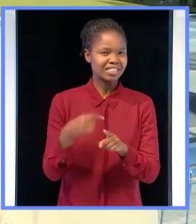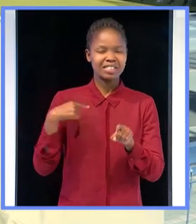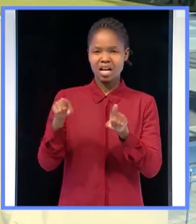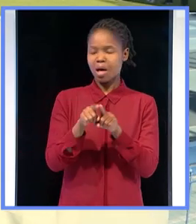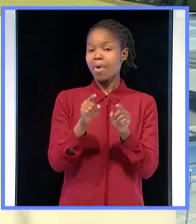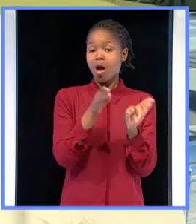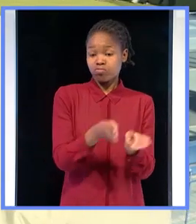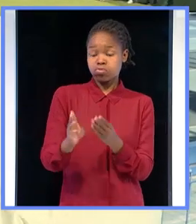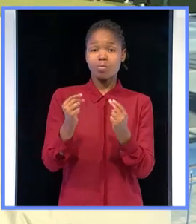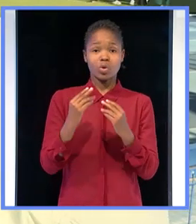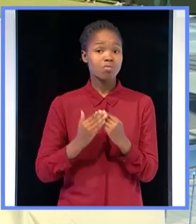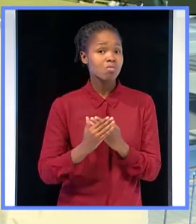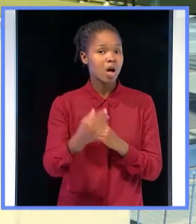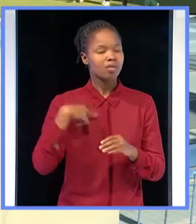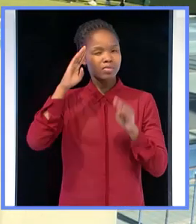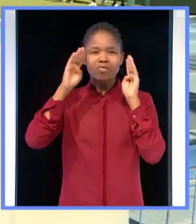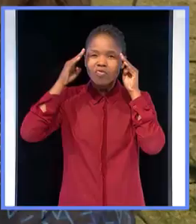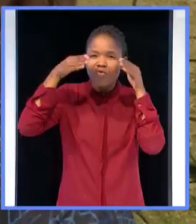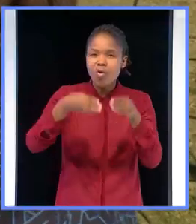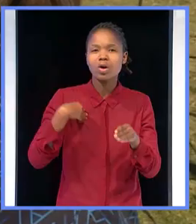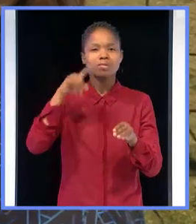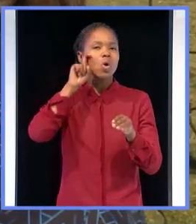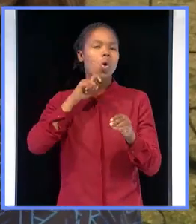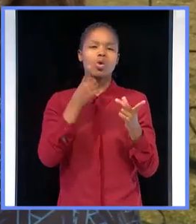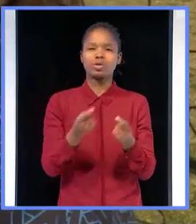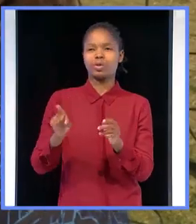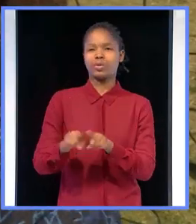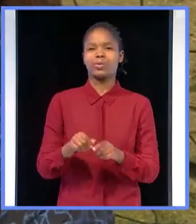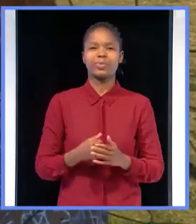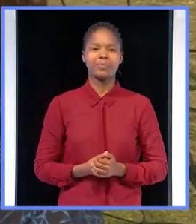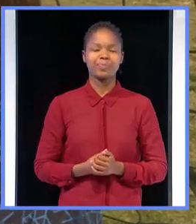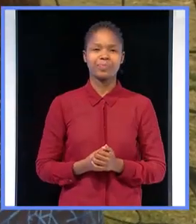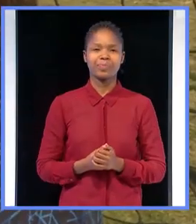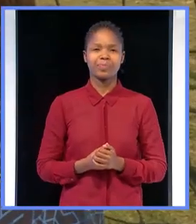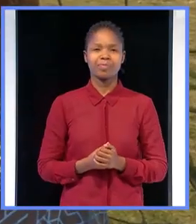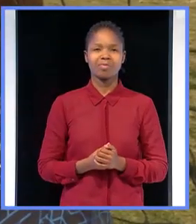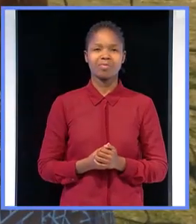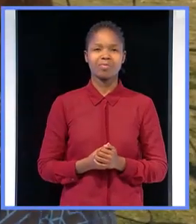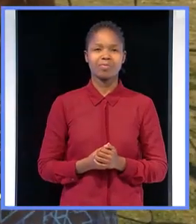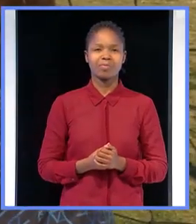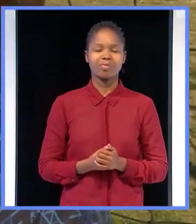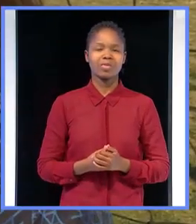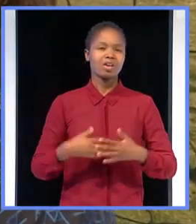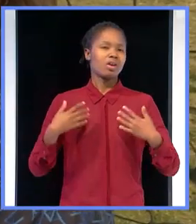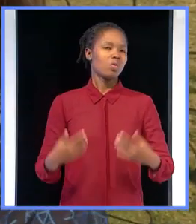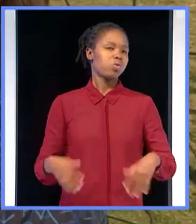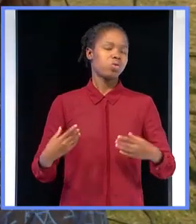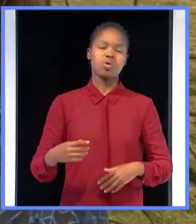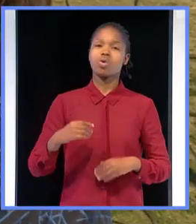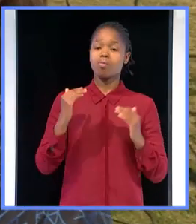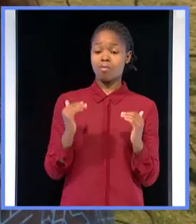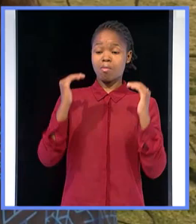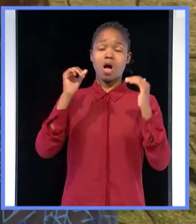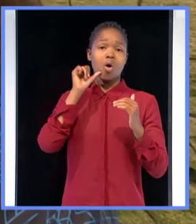uit nogals om die combinatie van die twee goeders te doen. Ja. Die Senior National Championships, of dat is eigenlijk gemeng, maar ek